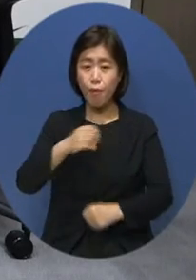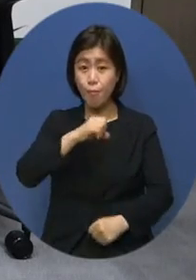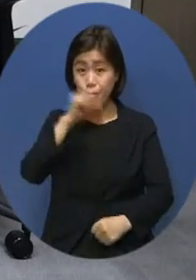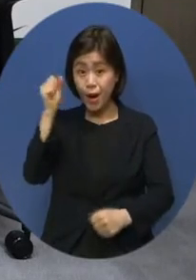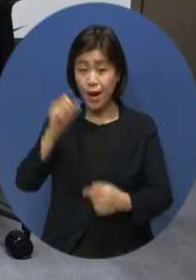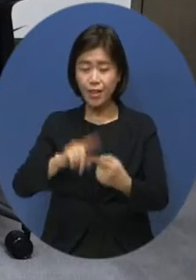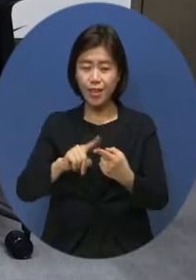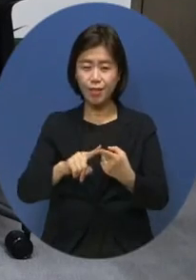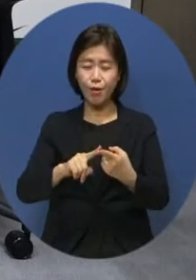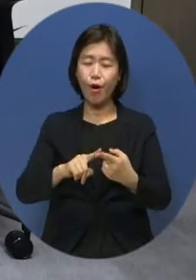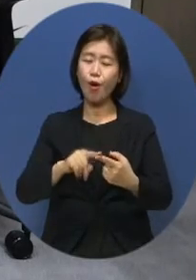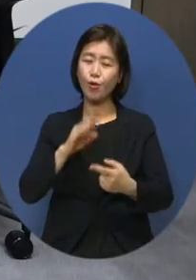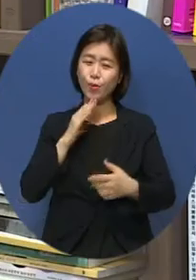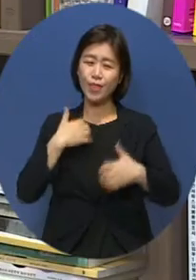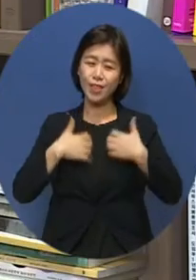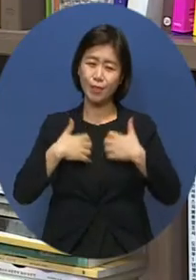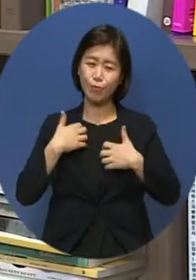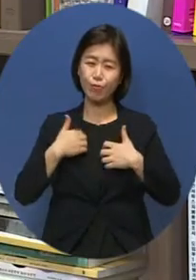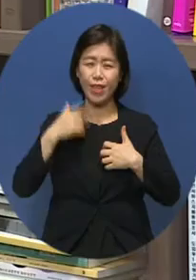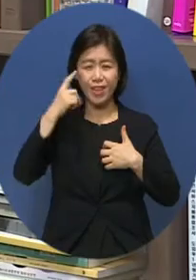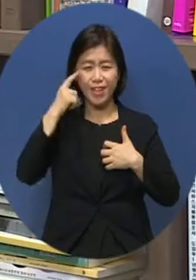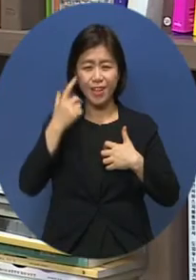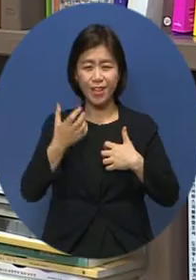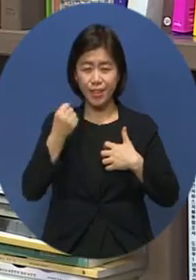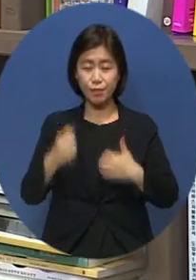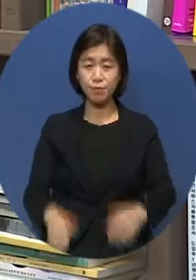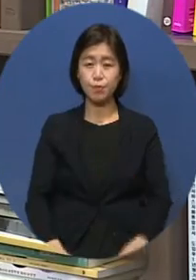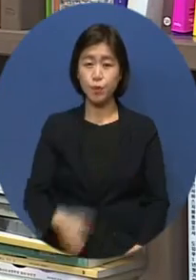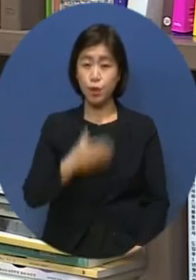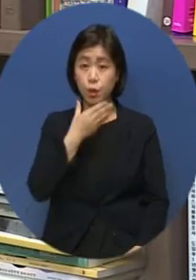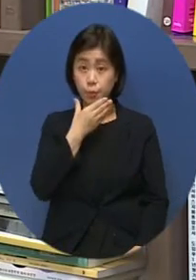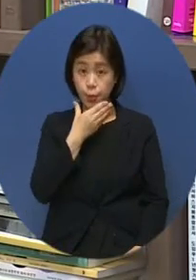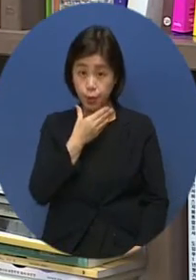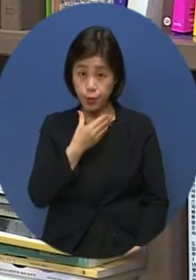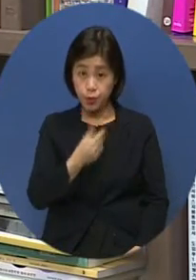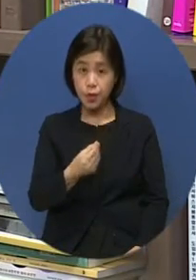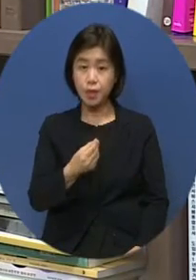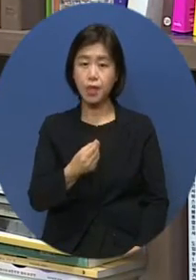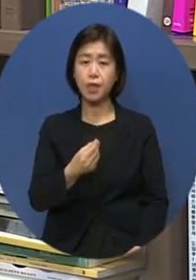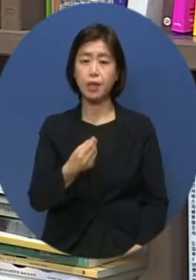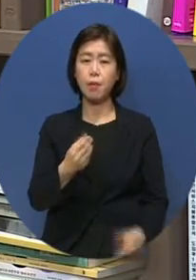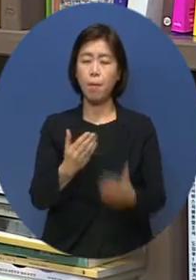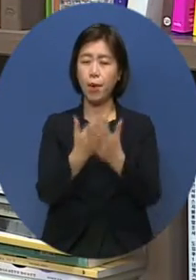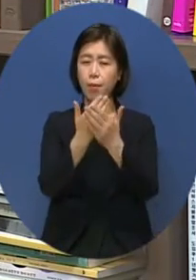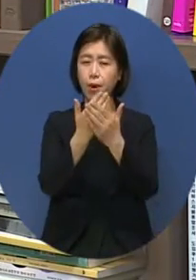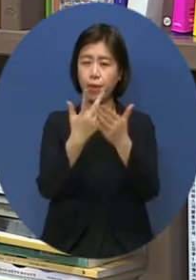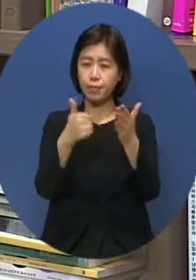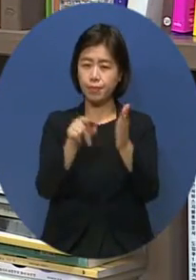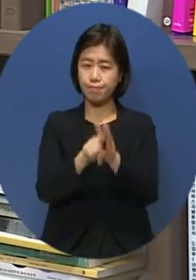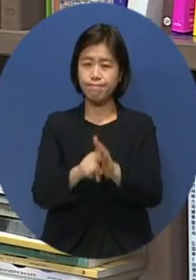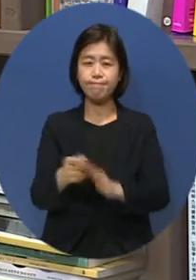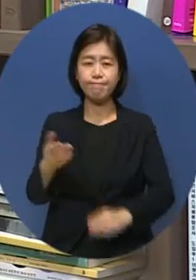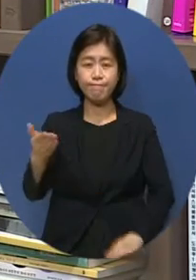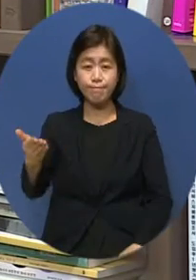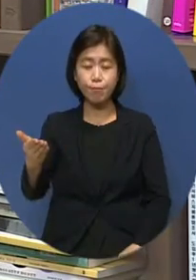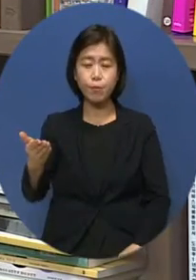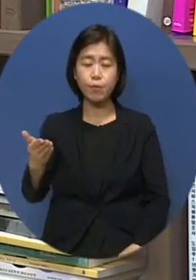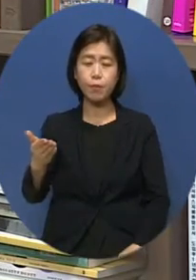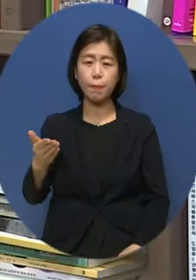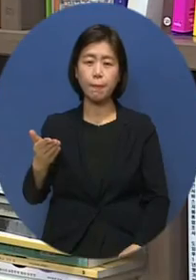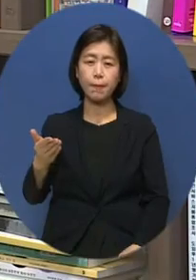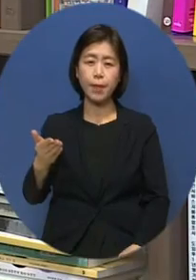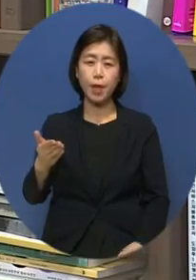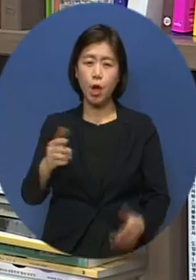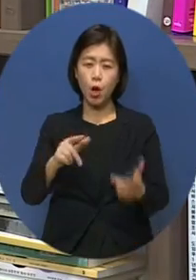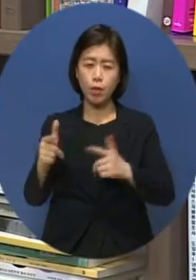이제 장애인들의 뭐 복지라든지 복지 향상이나 인권을 위해서 목소리를 내주셨던 분이기 때문에